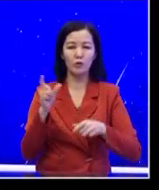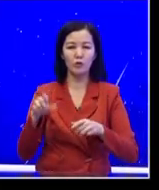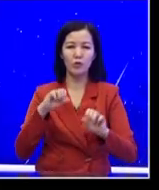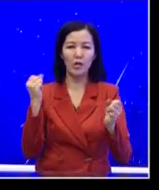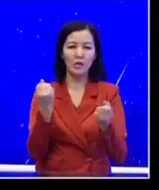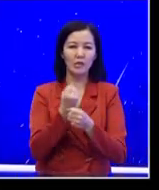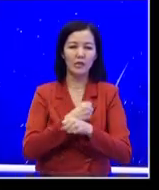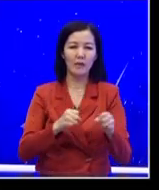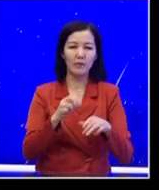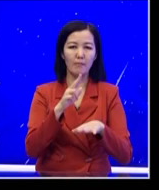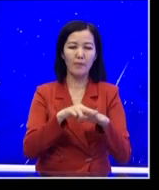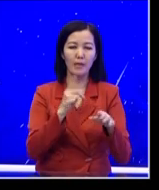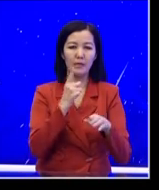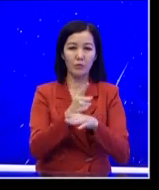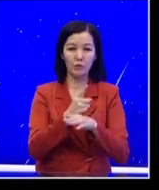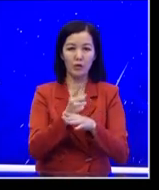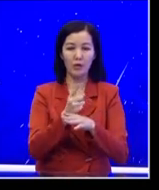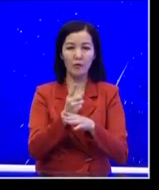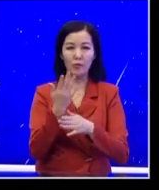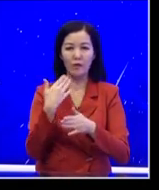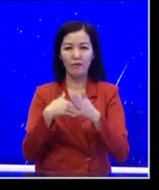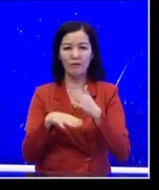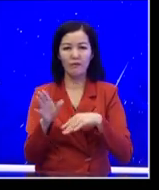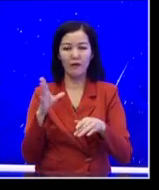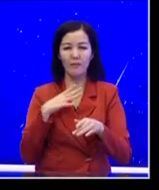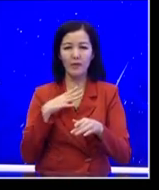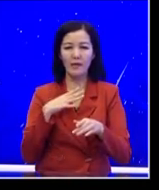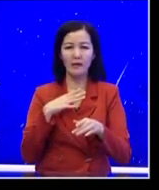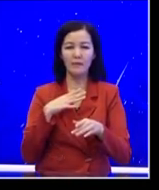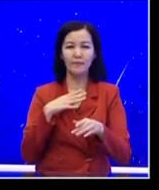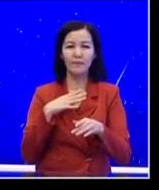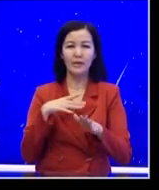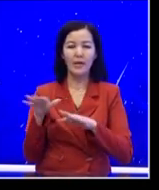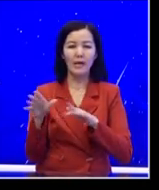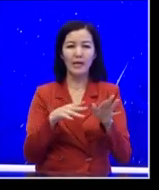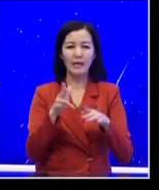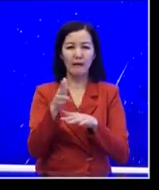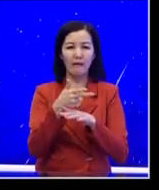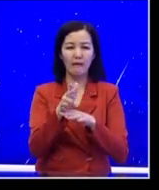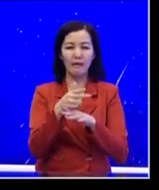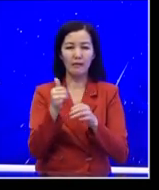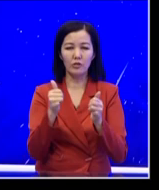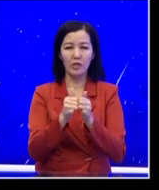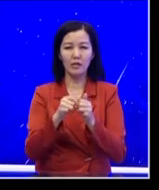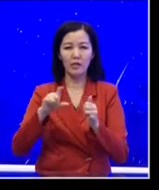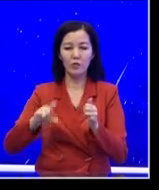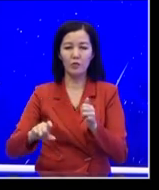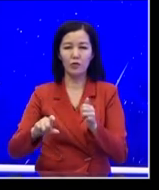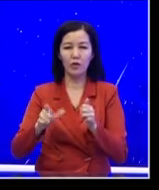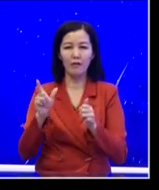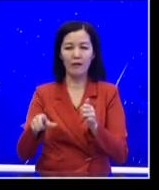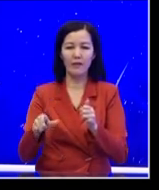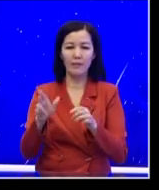қатты жылдамдықпен полиция тосқауыл бекетінен өтіп кеткен. Сонымен қатар, бұл әрекетін жандағы жолаушы бейне камераға